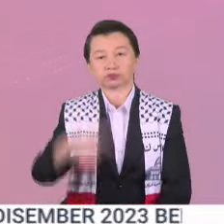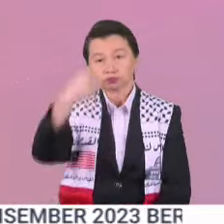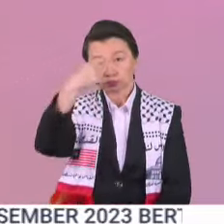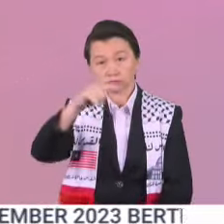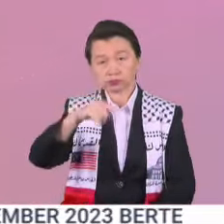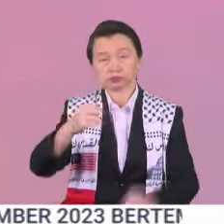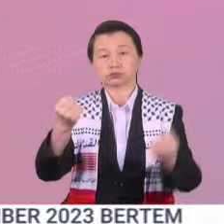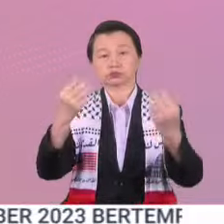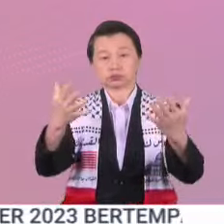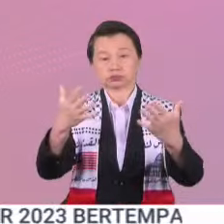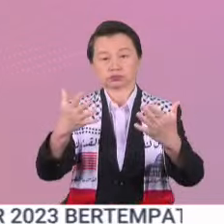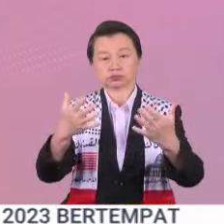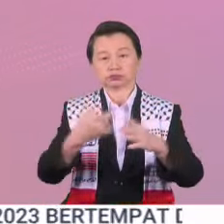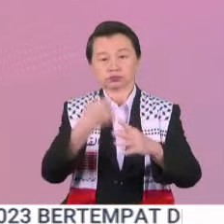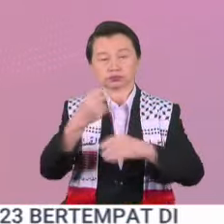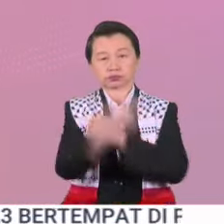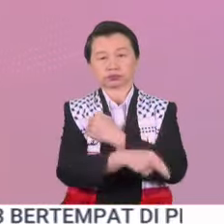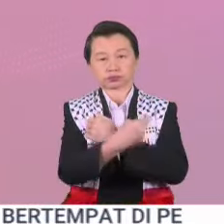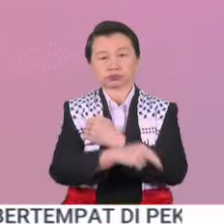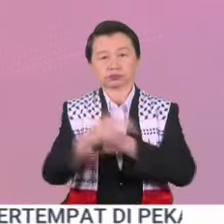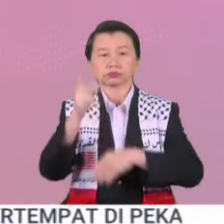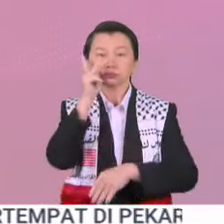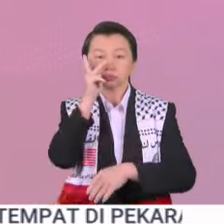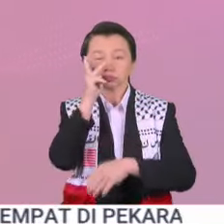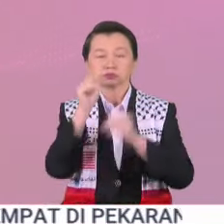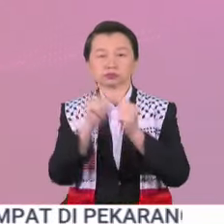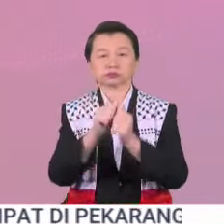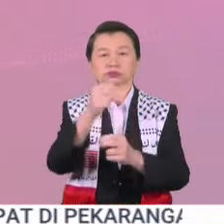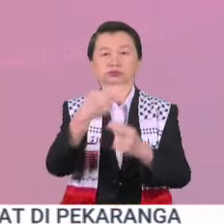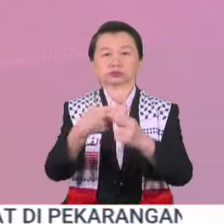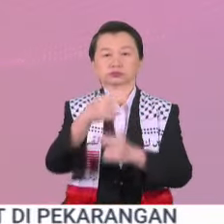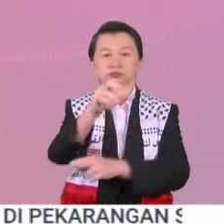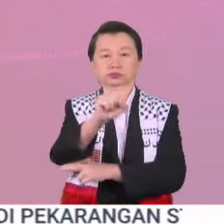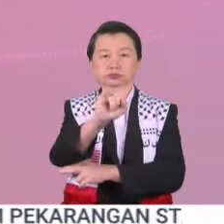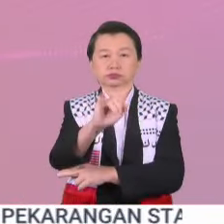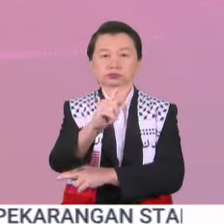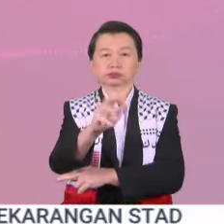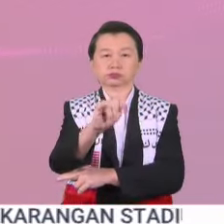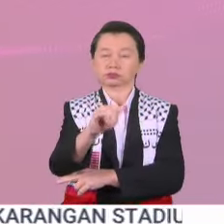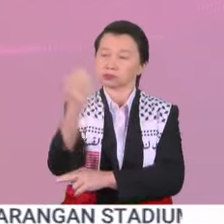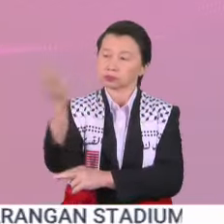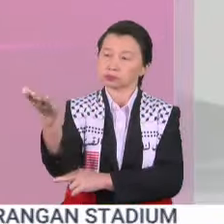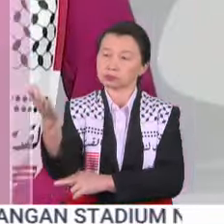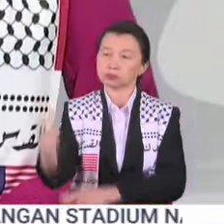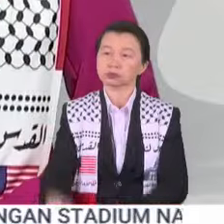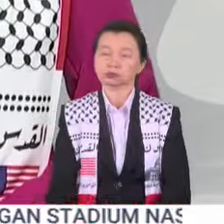Untuk lebih banyak perkembangan dari negeri Jelapang Padi, kita bersama Siti Zaida Osman. Silakan.